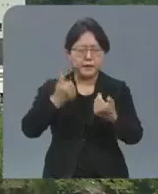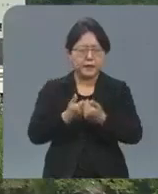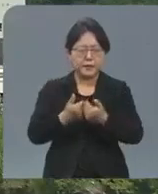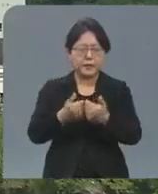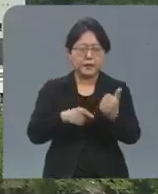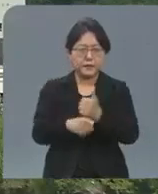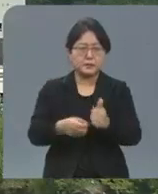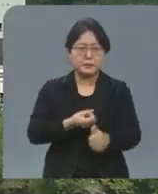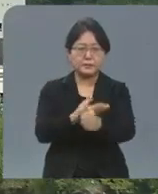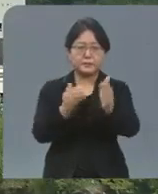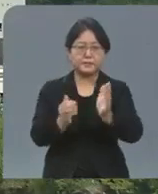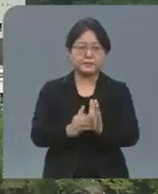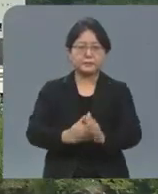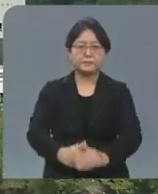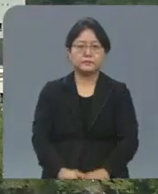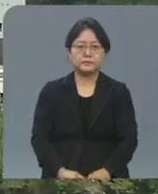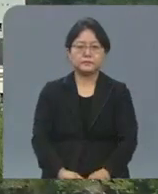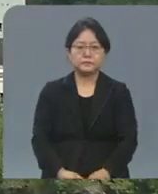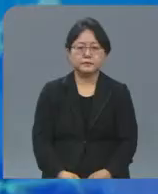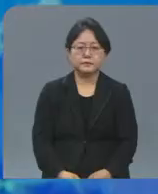전달했다고 밝혔습니다.